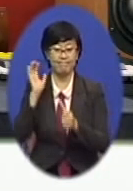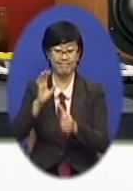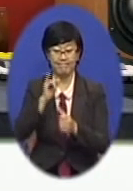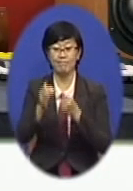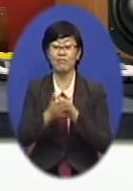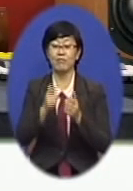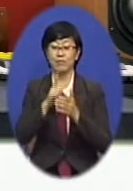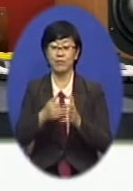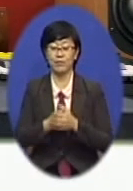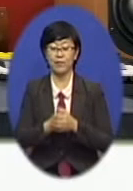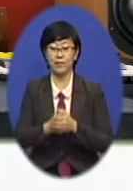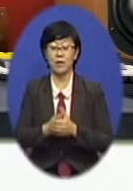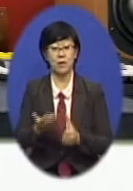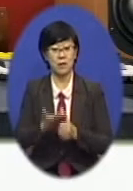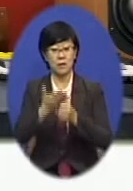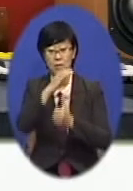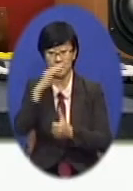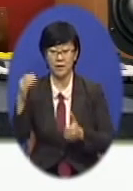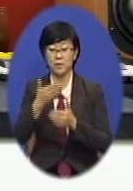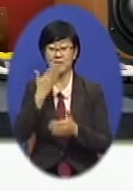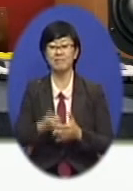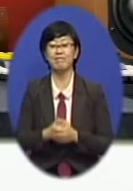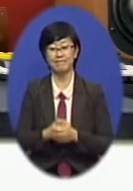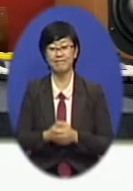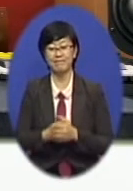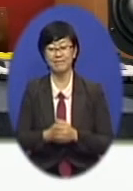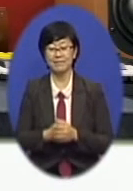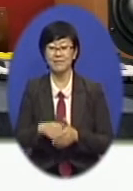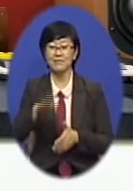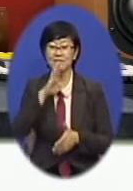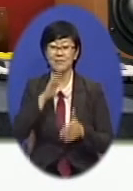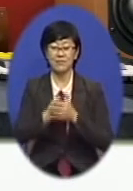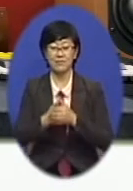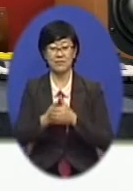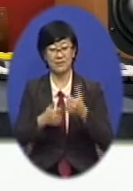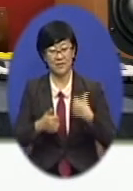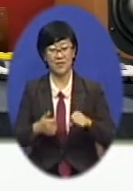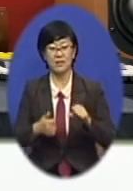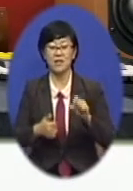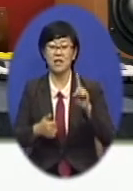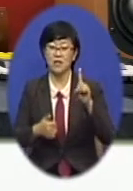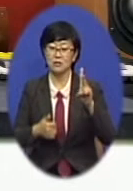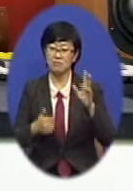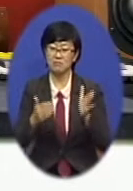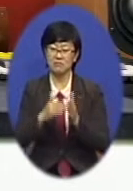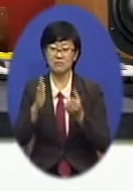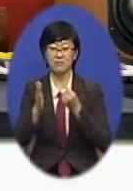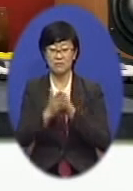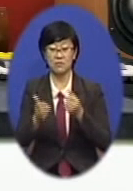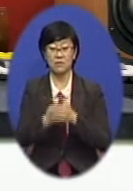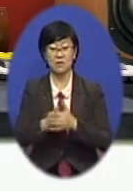치고 그렇게 키워야 바로 돼. 예, 요즘은 사실 자식들이 하나나 둘 키우니까 조금